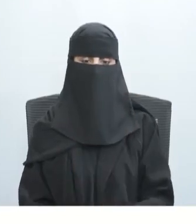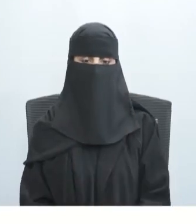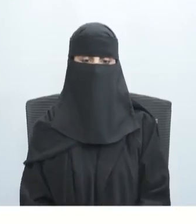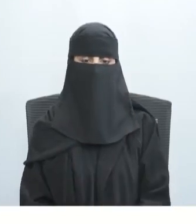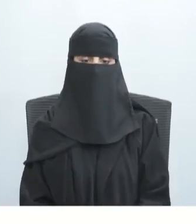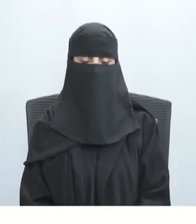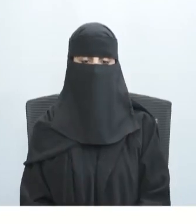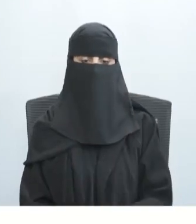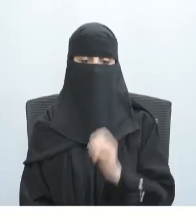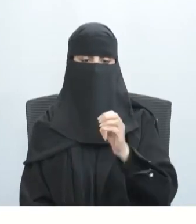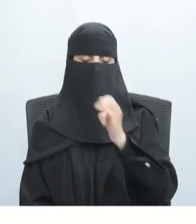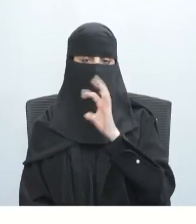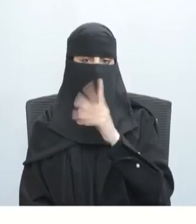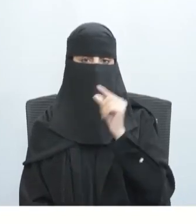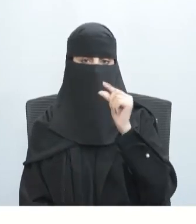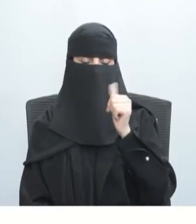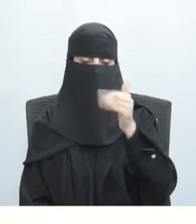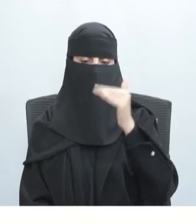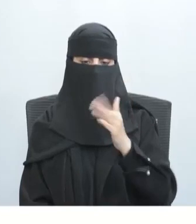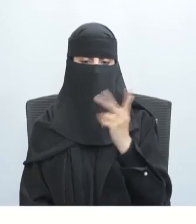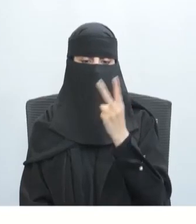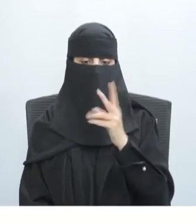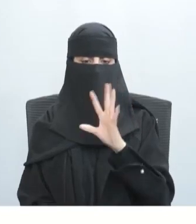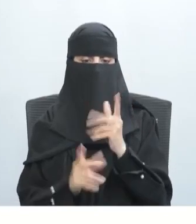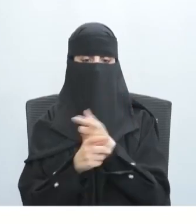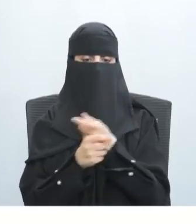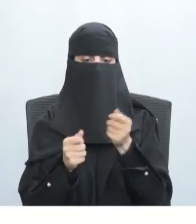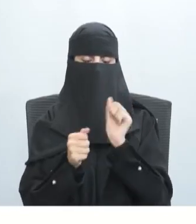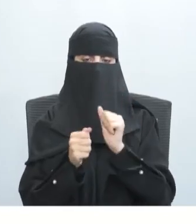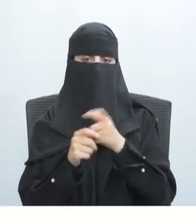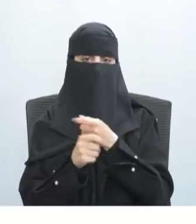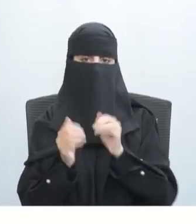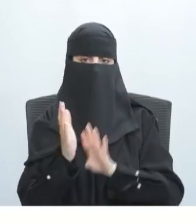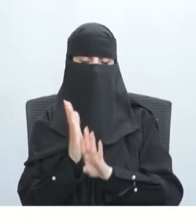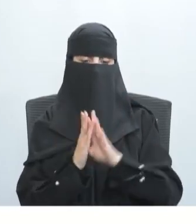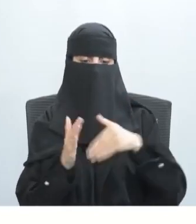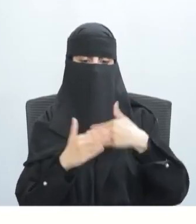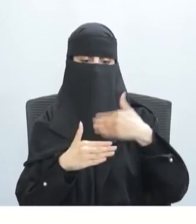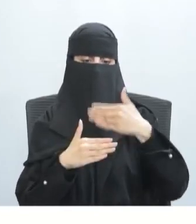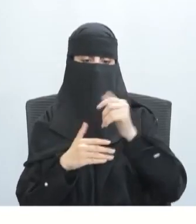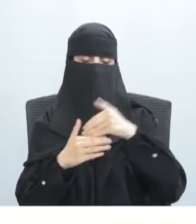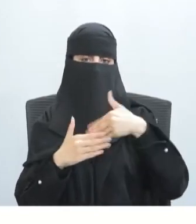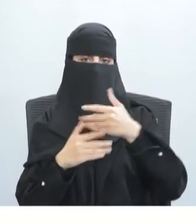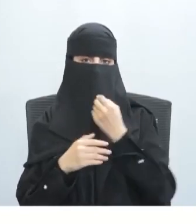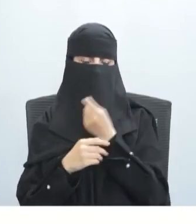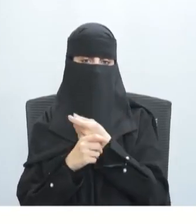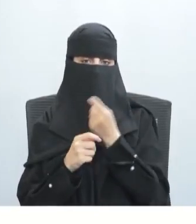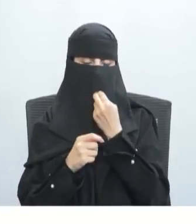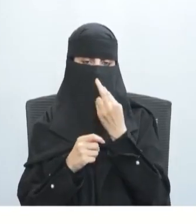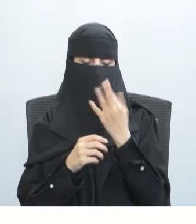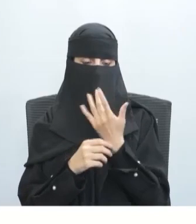وبالتالي الاجابه الصحيحه هي جميع ما سبق ما المبلغ الذي سيكون في الحساب